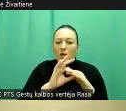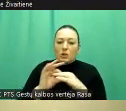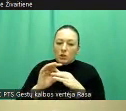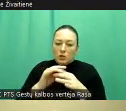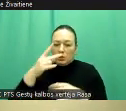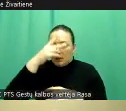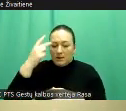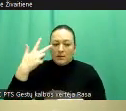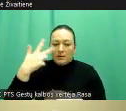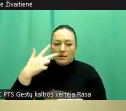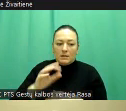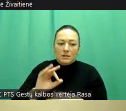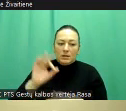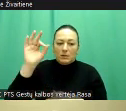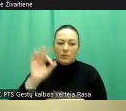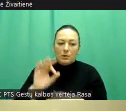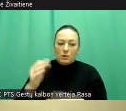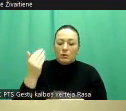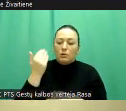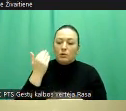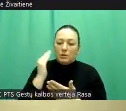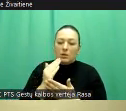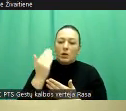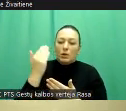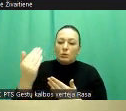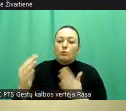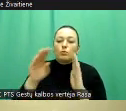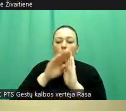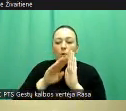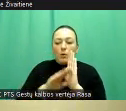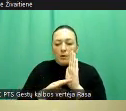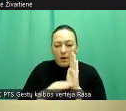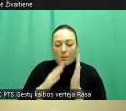yra 30% jūsų programos yra